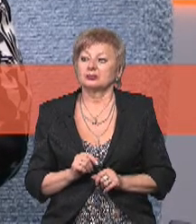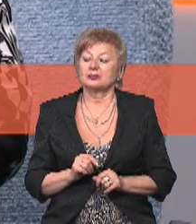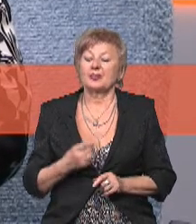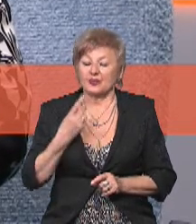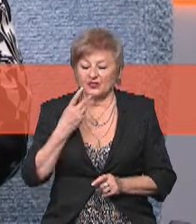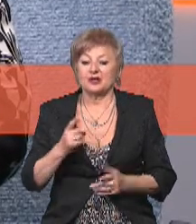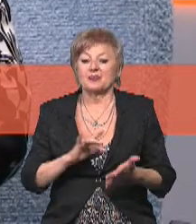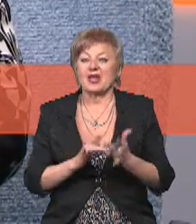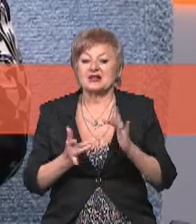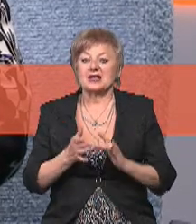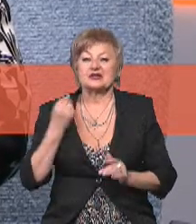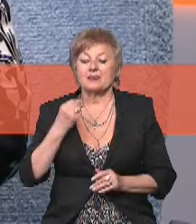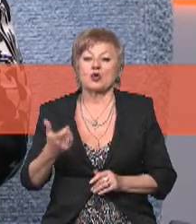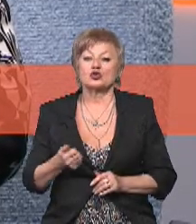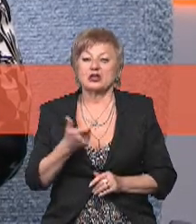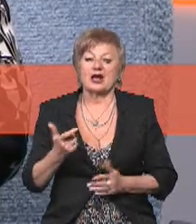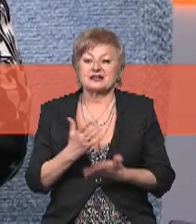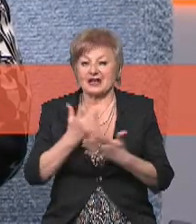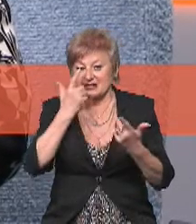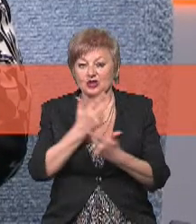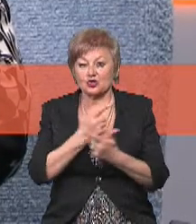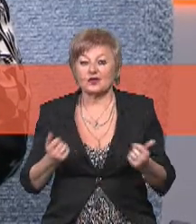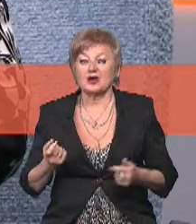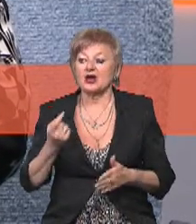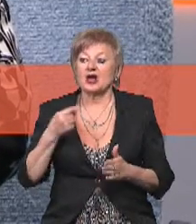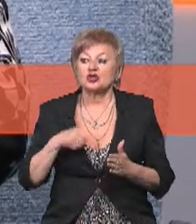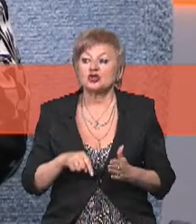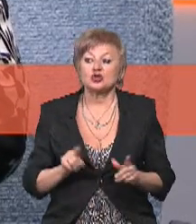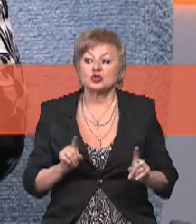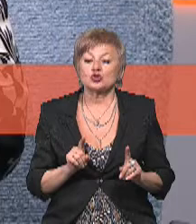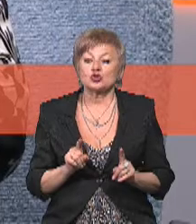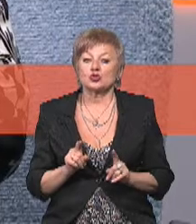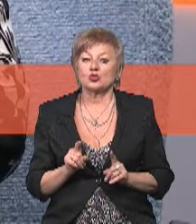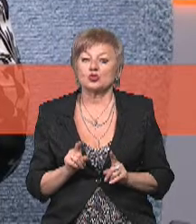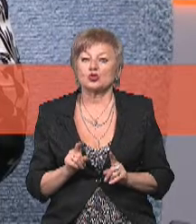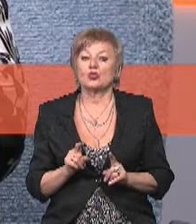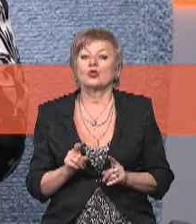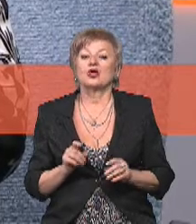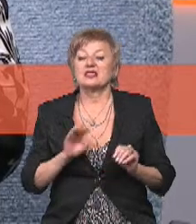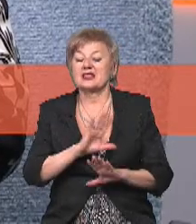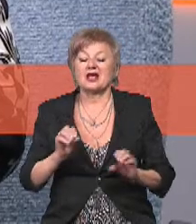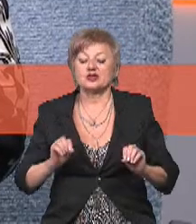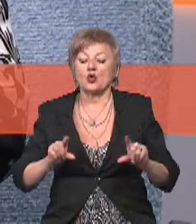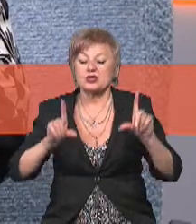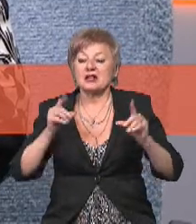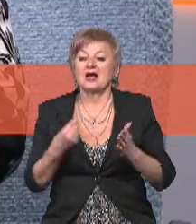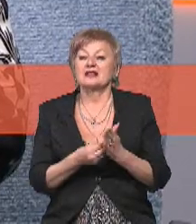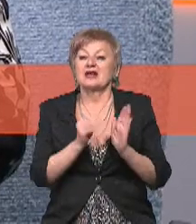сайті Запоріжгазу є інформація про те, що через незростання тарифів